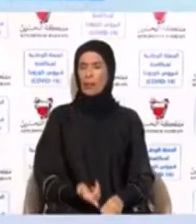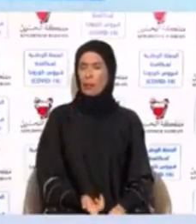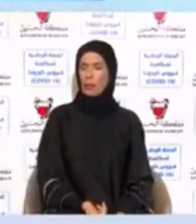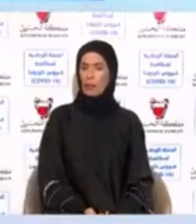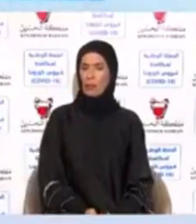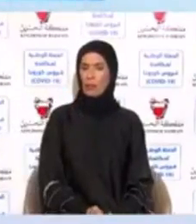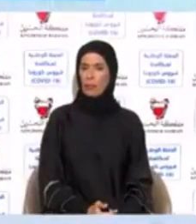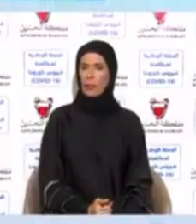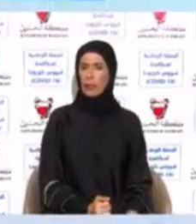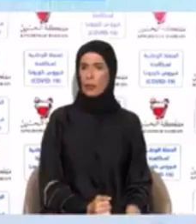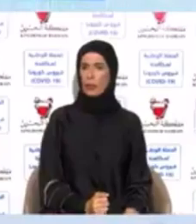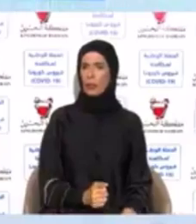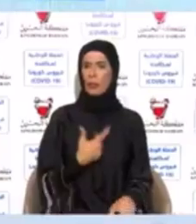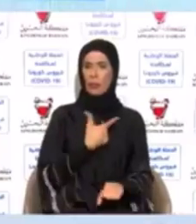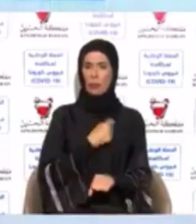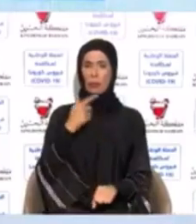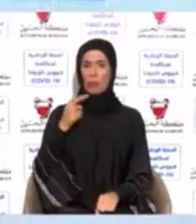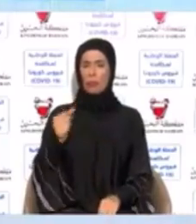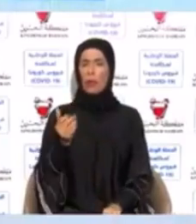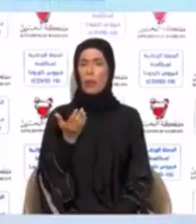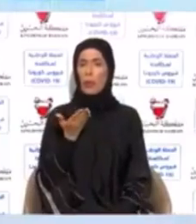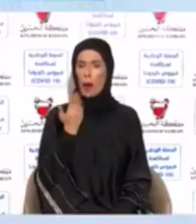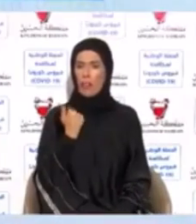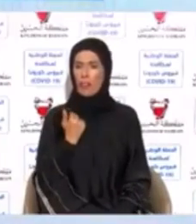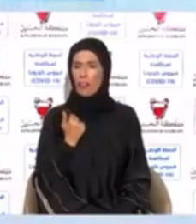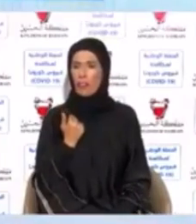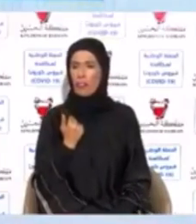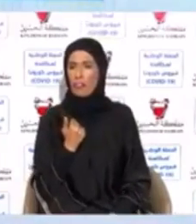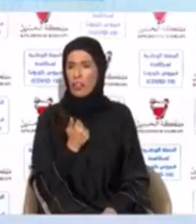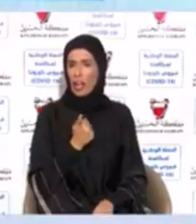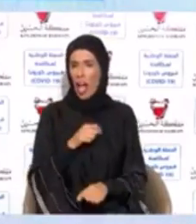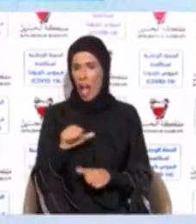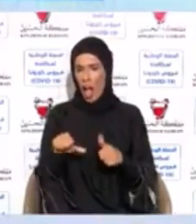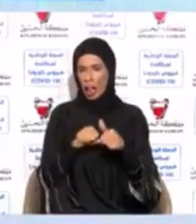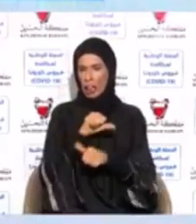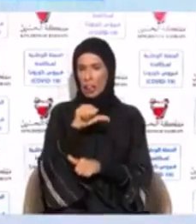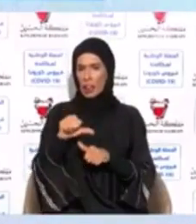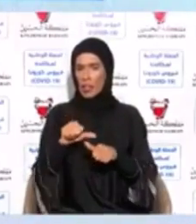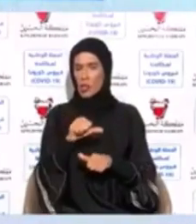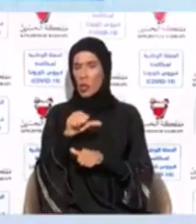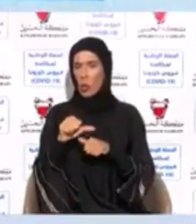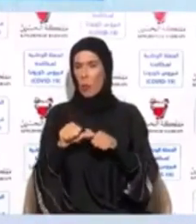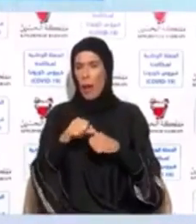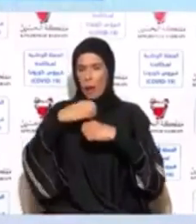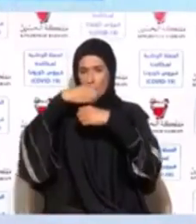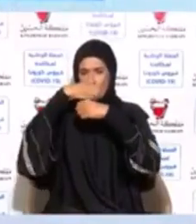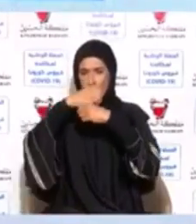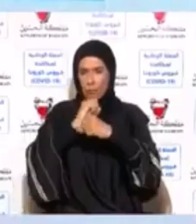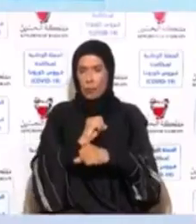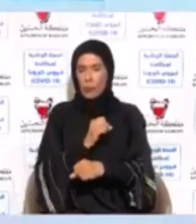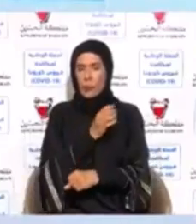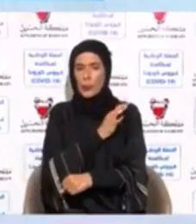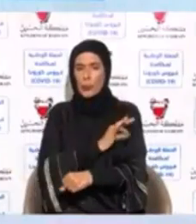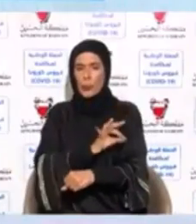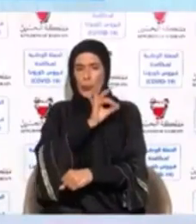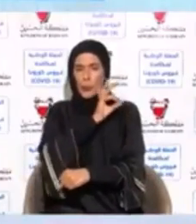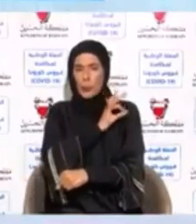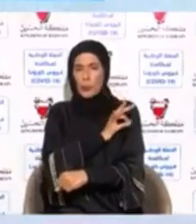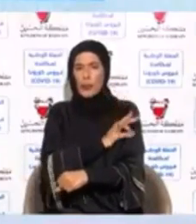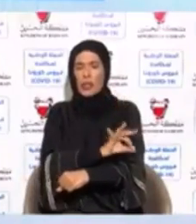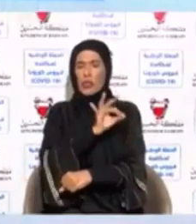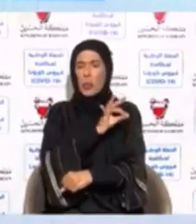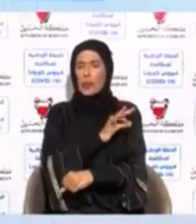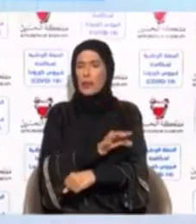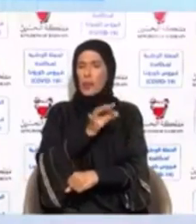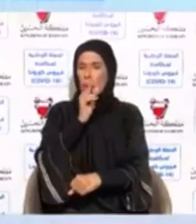أن استخدام أي لقاح بدون ما يكون عليه تجربة سريرية، وهذا احنا ذكرناه من أكثر من مرة. يعني وأنا دائما أحب، يعني